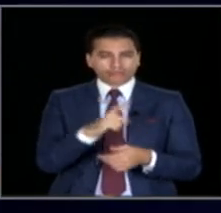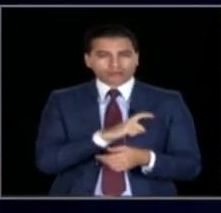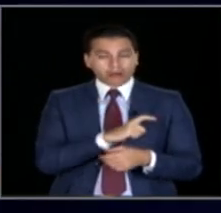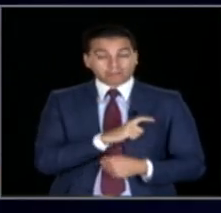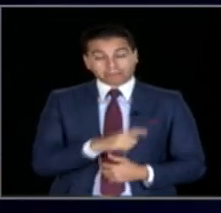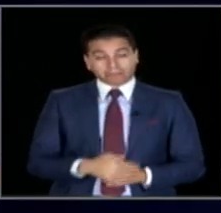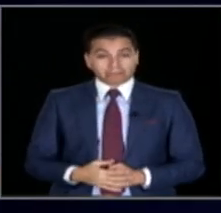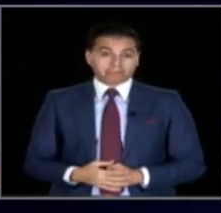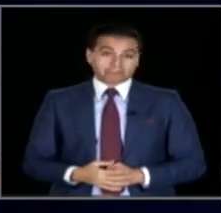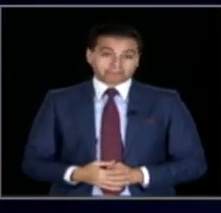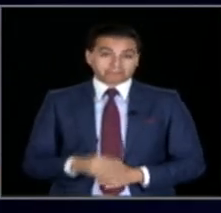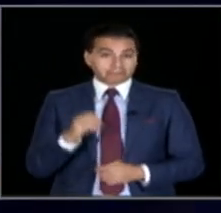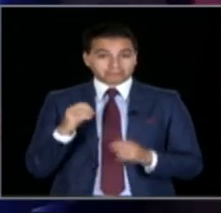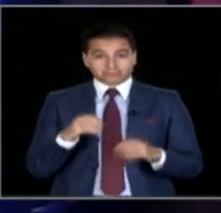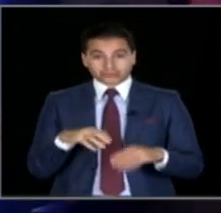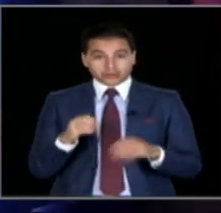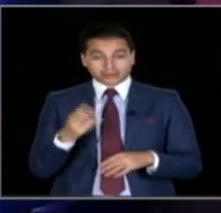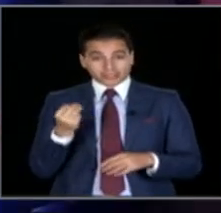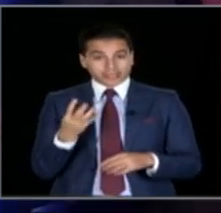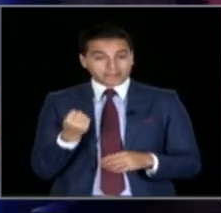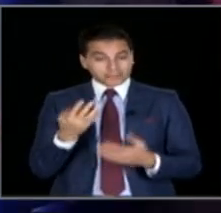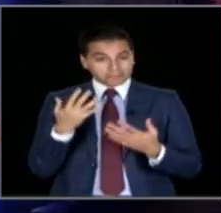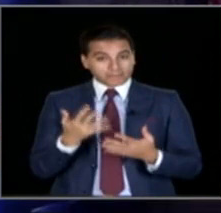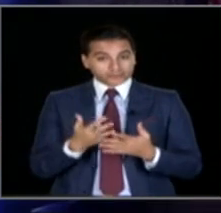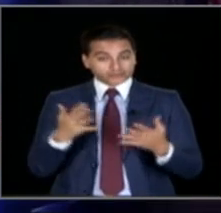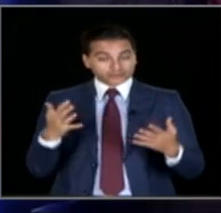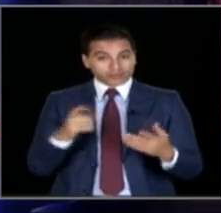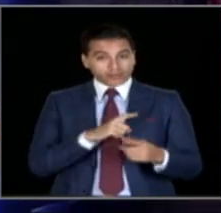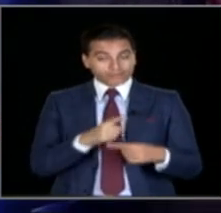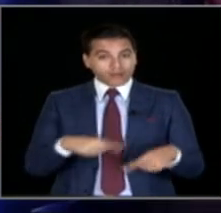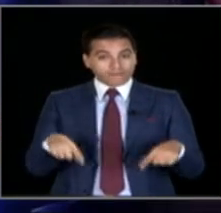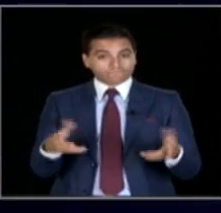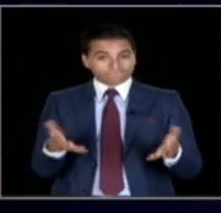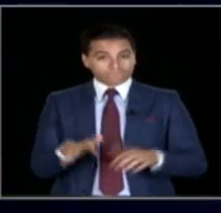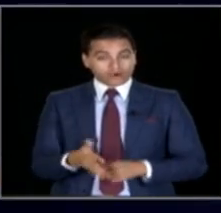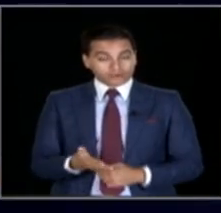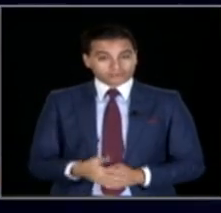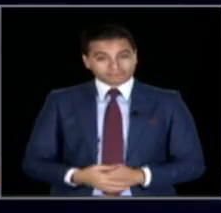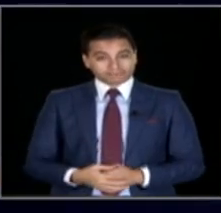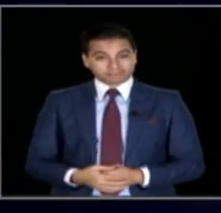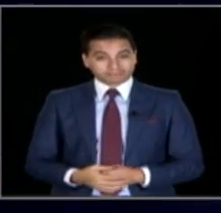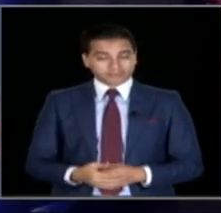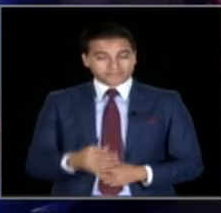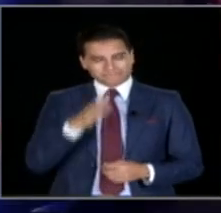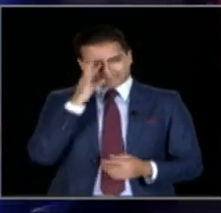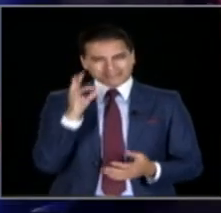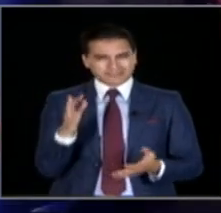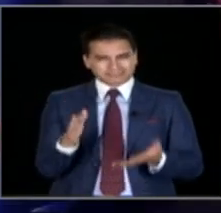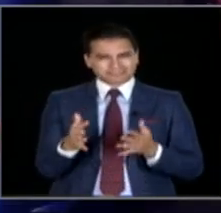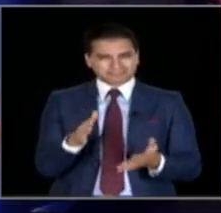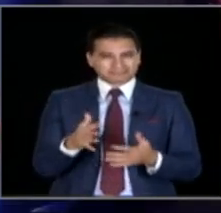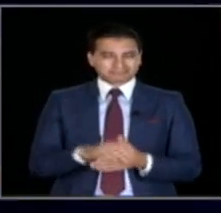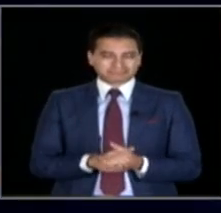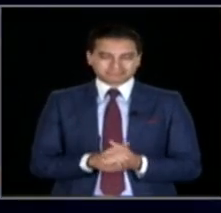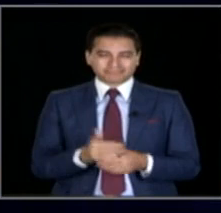30-40 طالب؟ ما شاء الله. ما هم يدوبك ما عدد كبير، 30-40 طالب ما مثلا يعني.